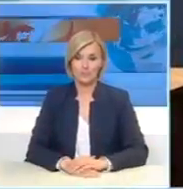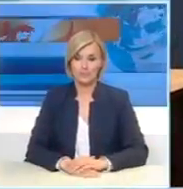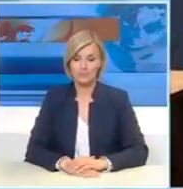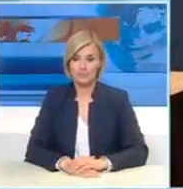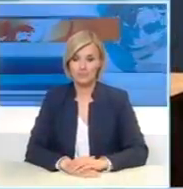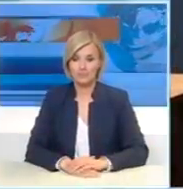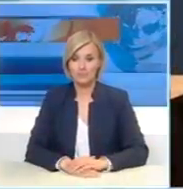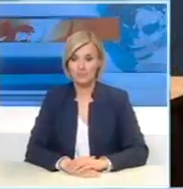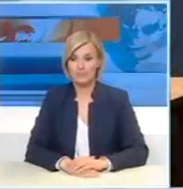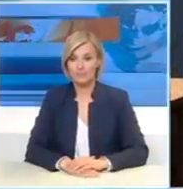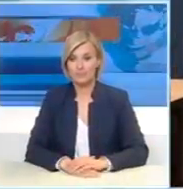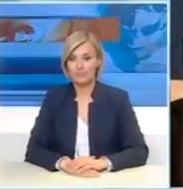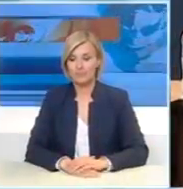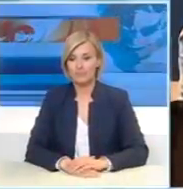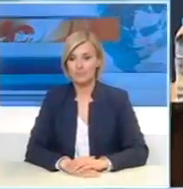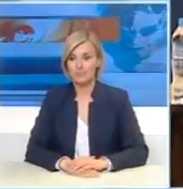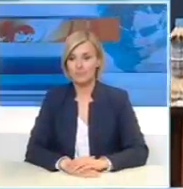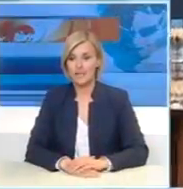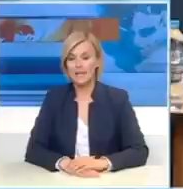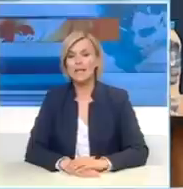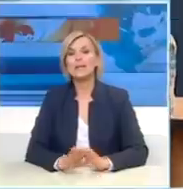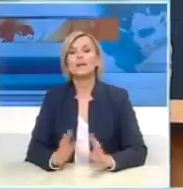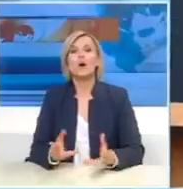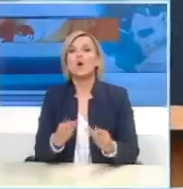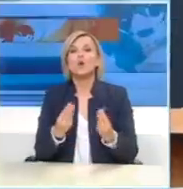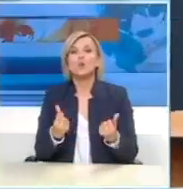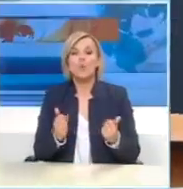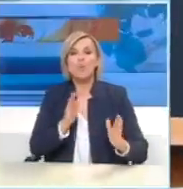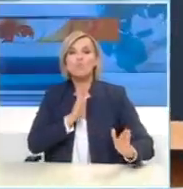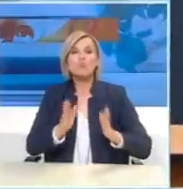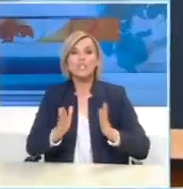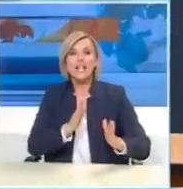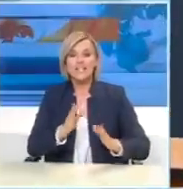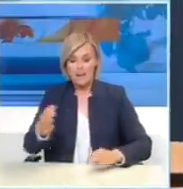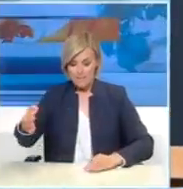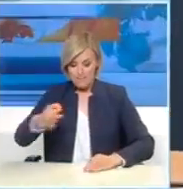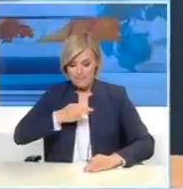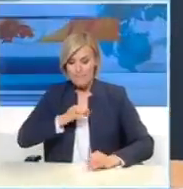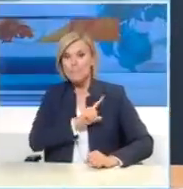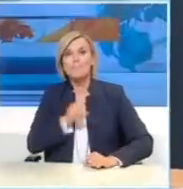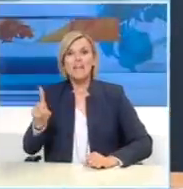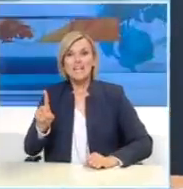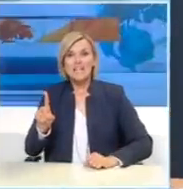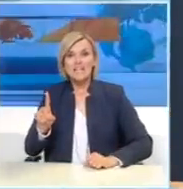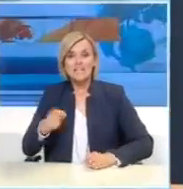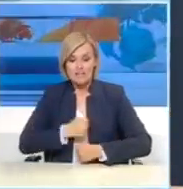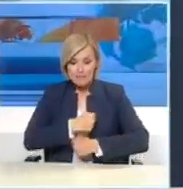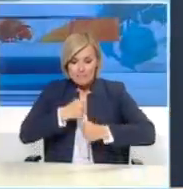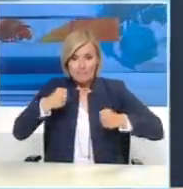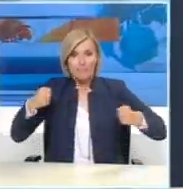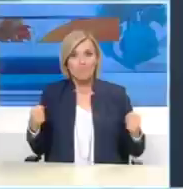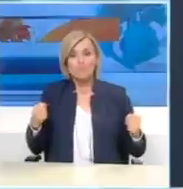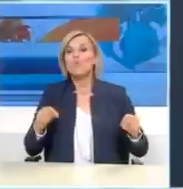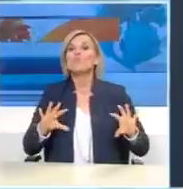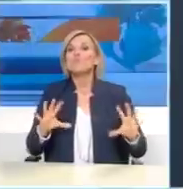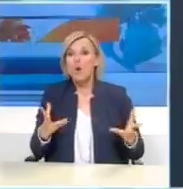Ναι. Το να χτίσει κανείς σταδιακά ανοσία σε αυτό το ιό είναι σημαντικό, όπως